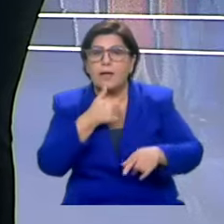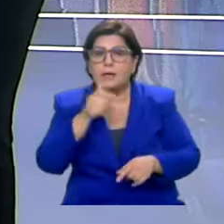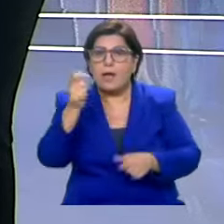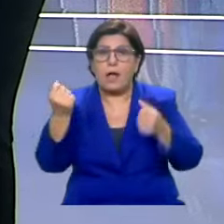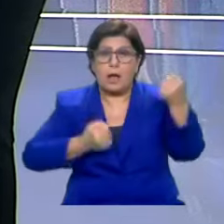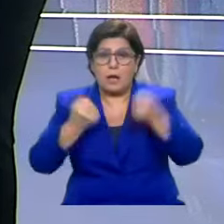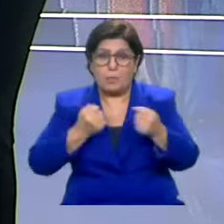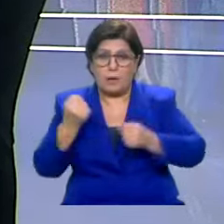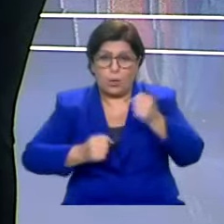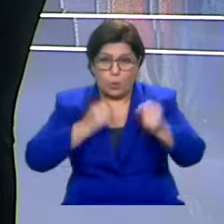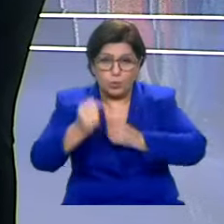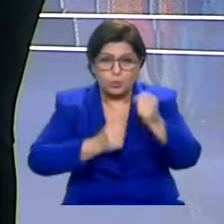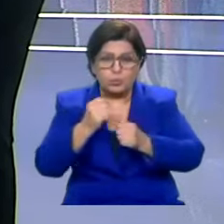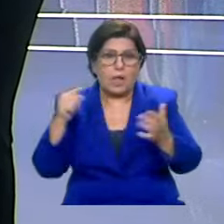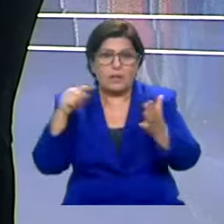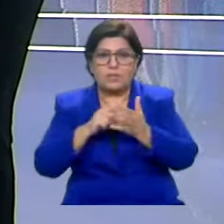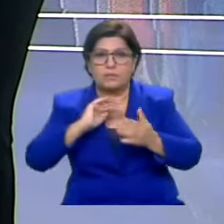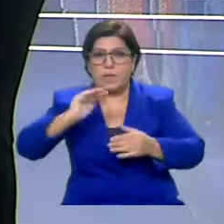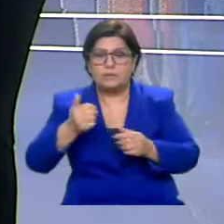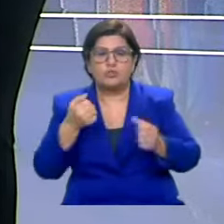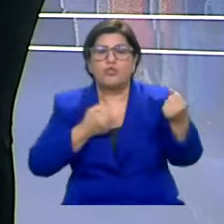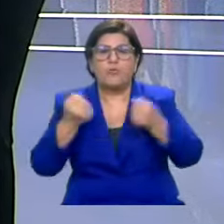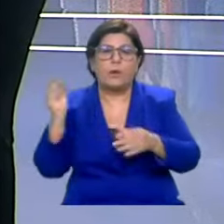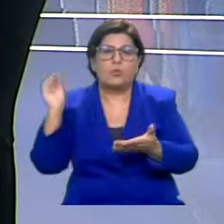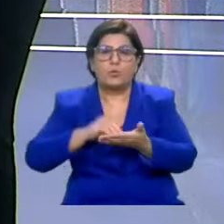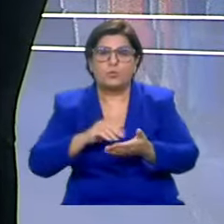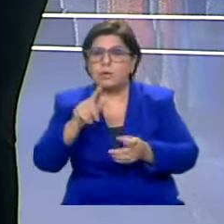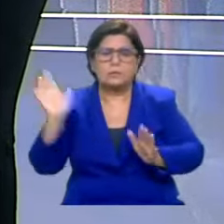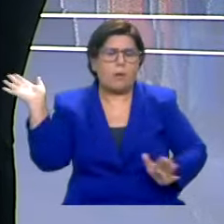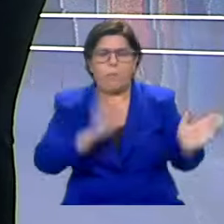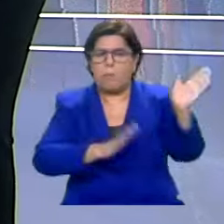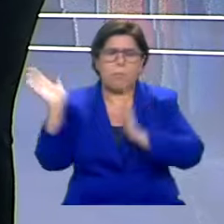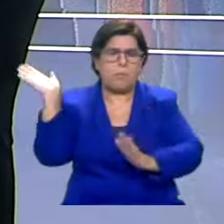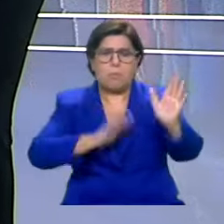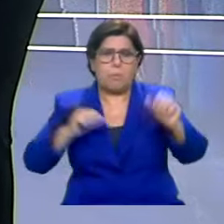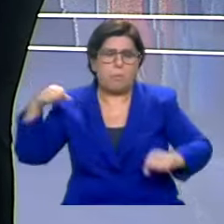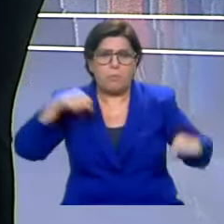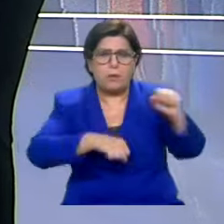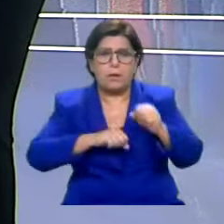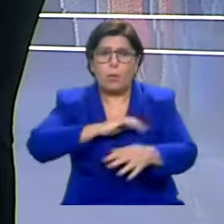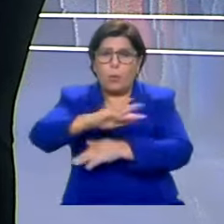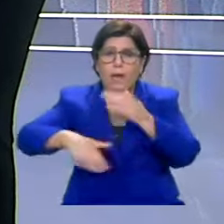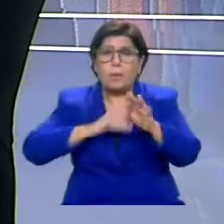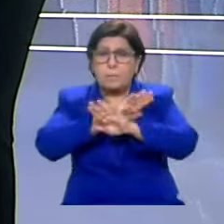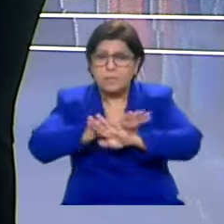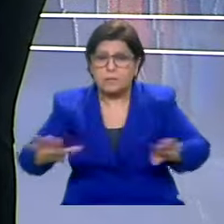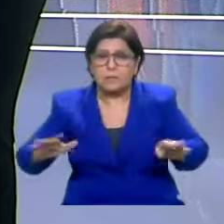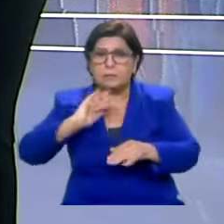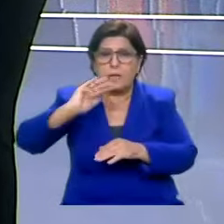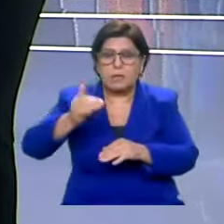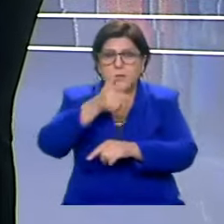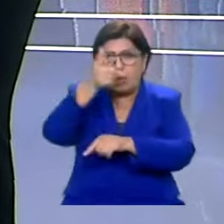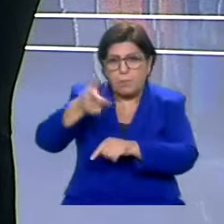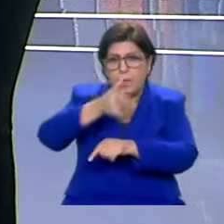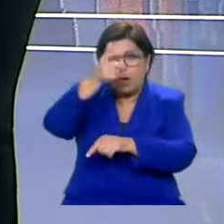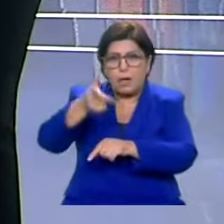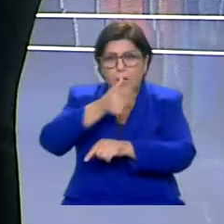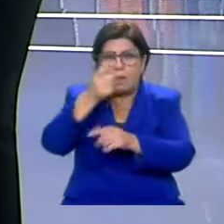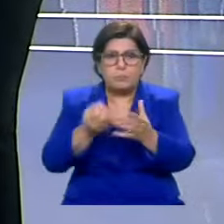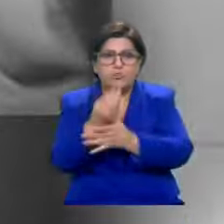araca koştu. Hedefe de taksi şoförünü koydu. Tekme tokat saldırıya geçti. Olan biten her şeyi taksi kamerası kaydetti.